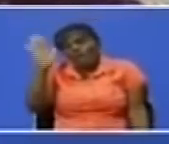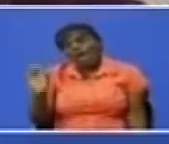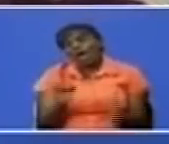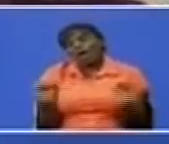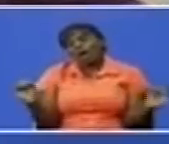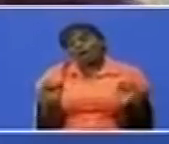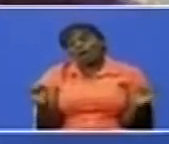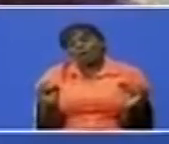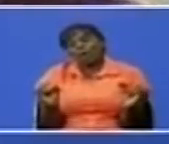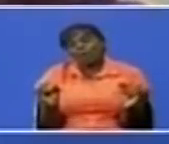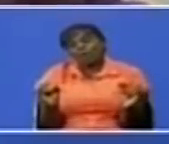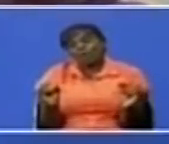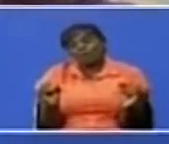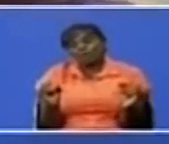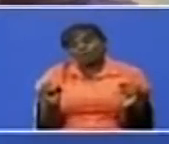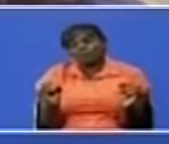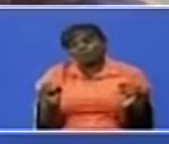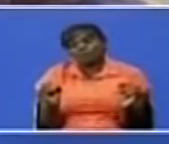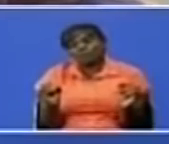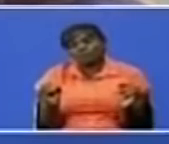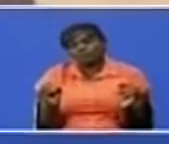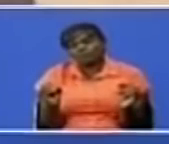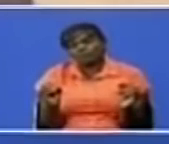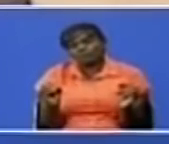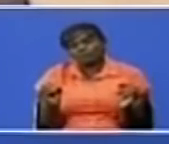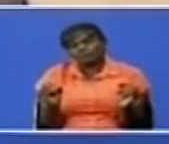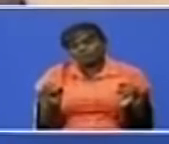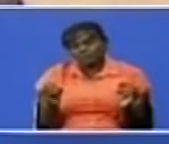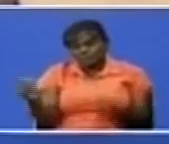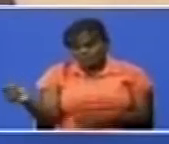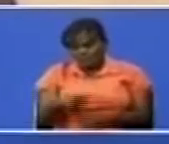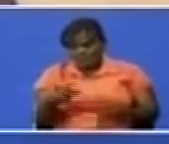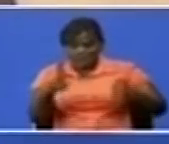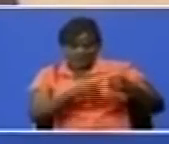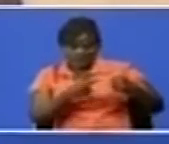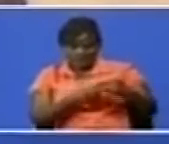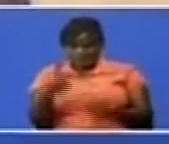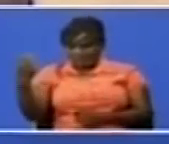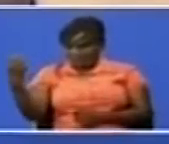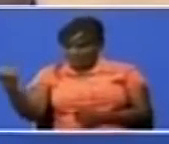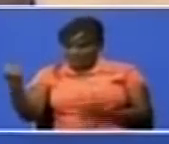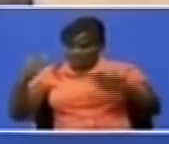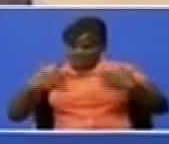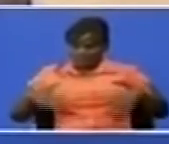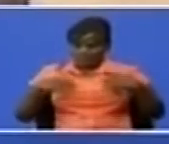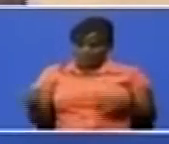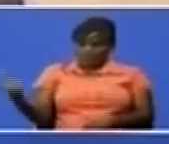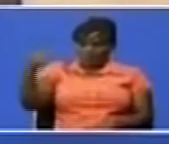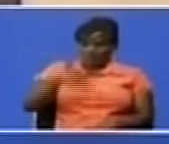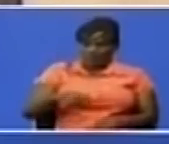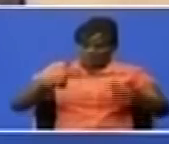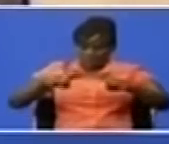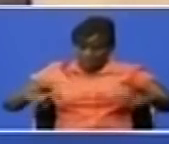hii bado inaendelea ama ni boma gani watafanya shughuli kama hiyo. Mwezi wa saba kuna watu watano walikuja kutoka Lale, walikuwa